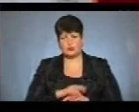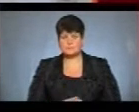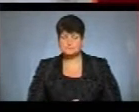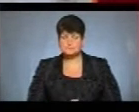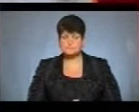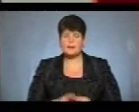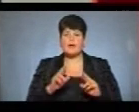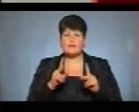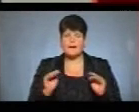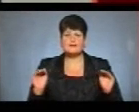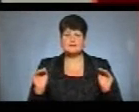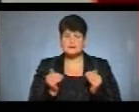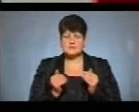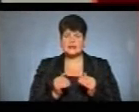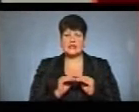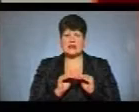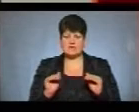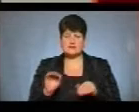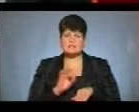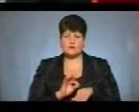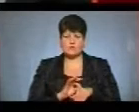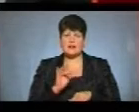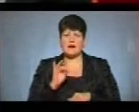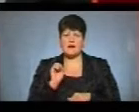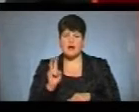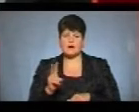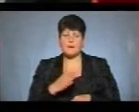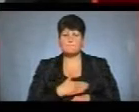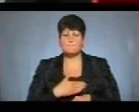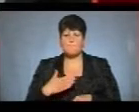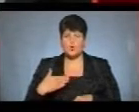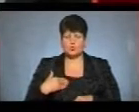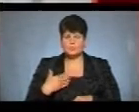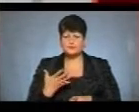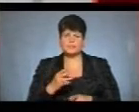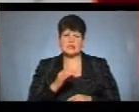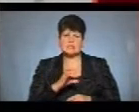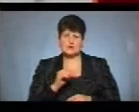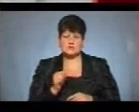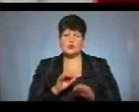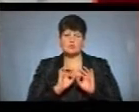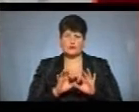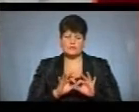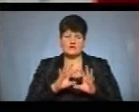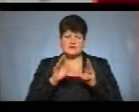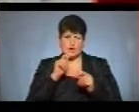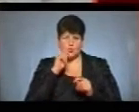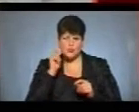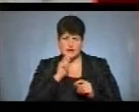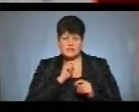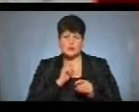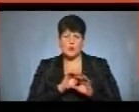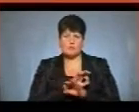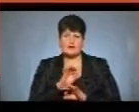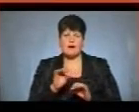Як знизити рівень захворюваності на рак молочної залози? Сьогодні жителям області розповіли учасники всеукраїнського проєкту «Рак крупним